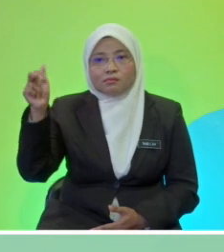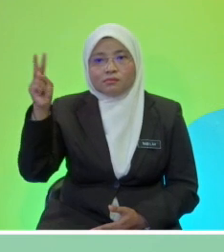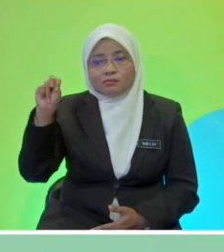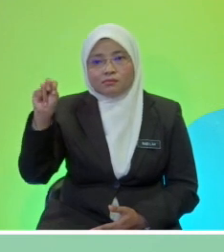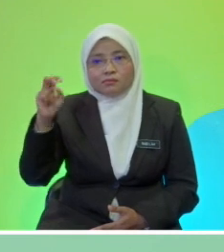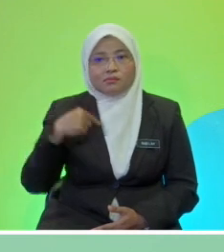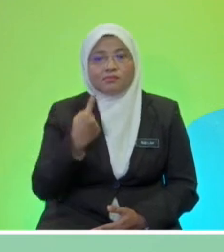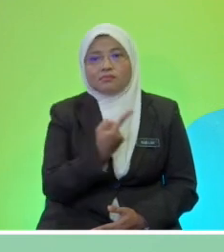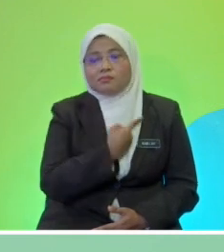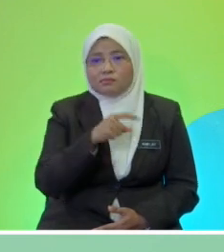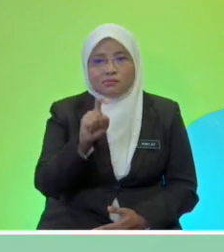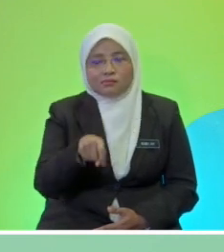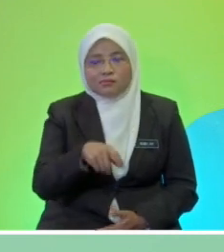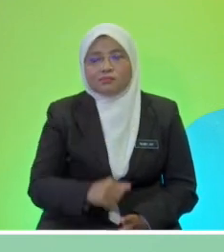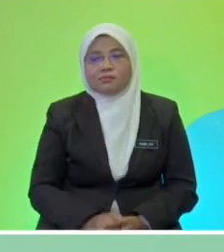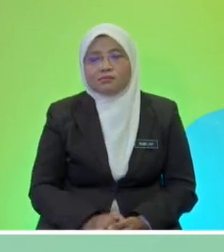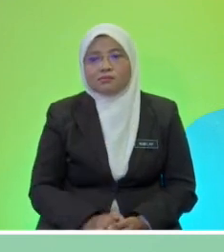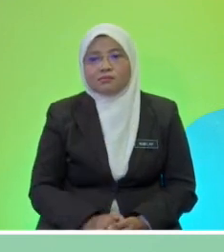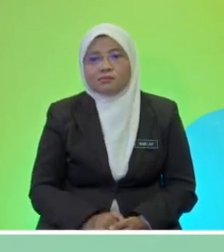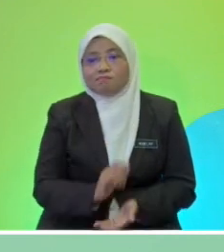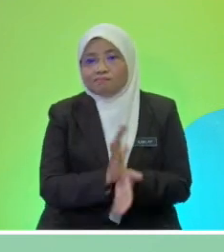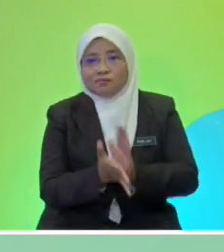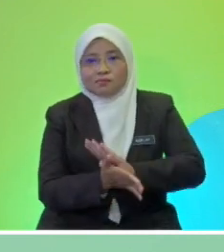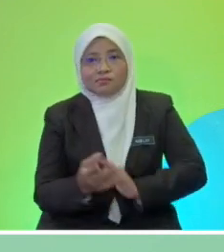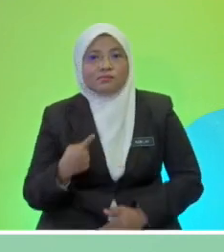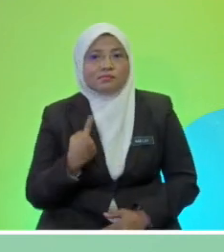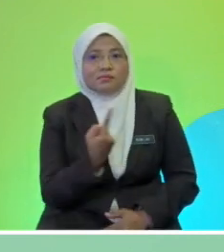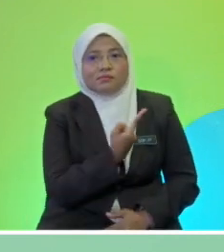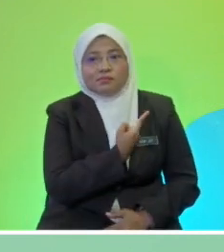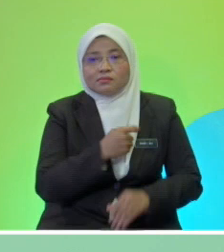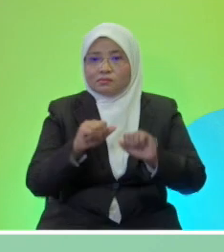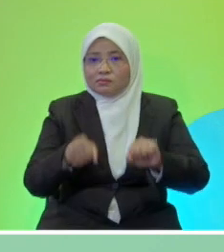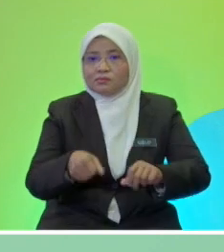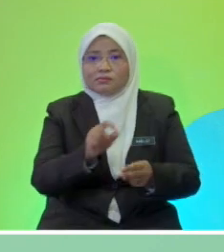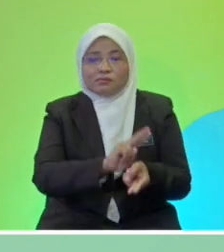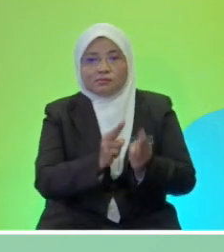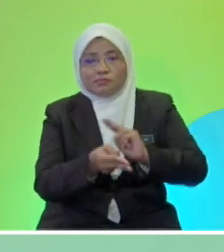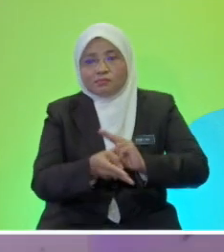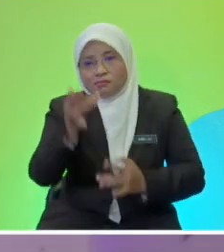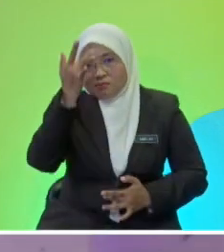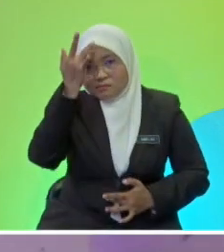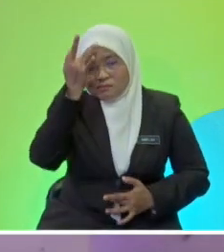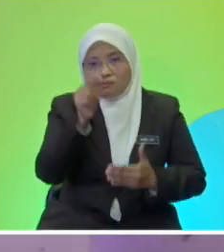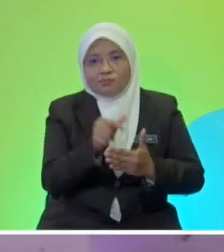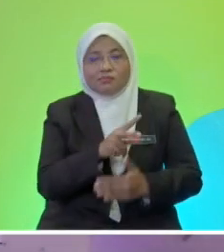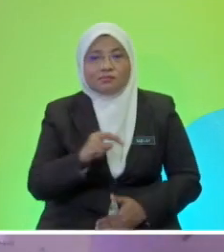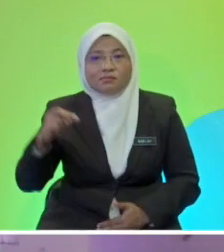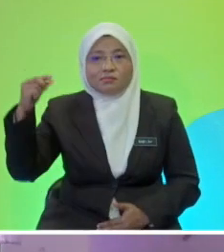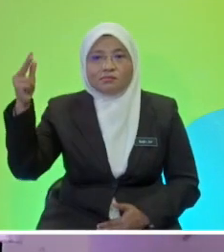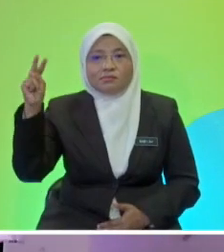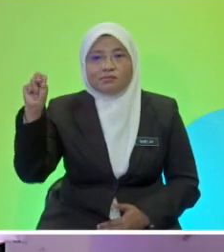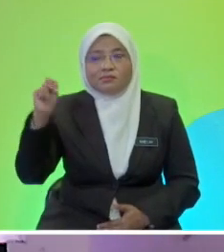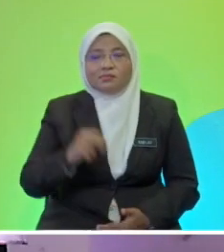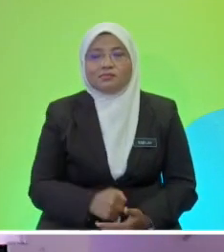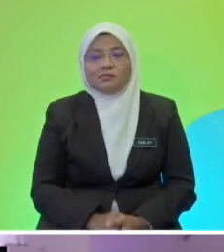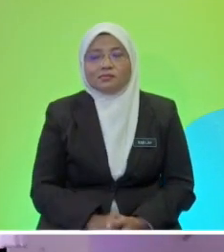dapat mengubah sedikit penyakit gangguan jin tadi Oh walaupun kita tahu kita gunakan mikroorganisme